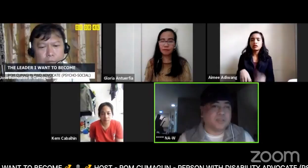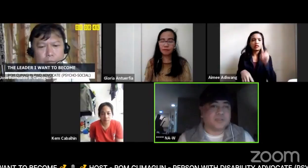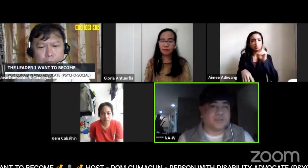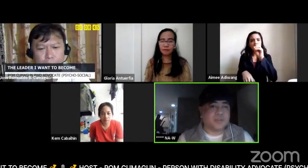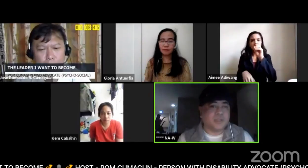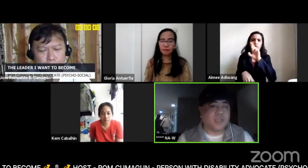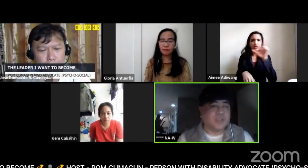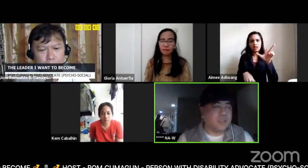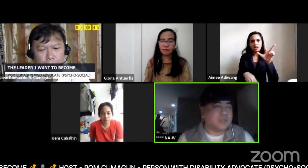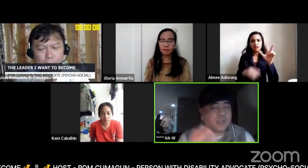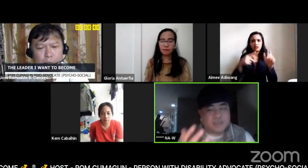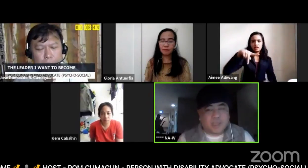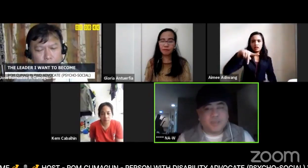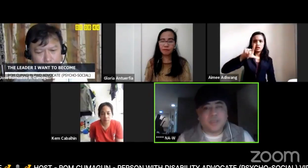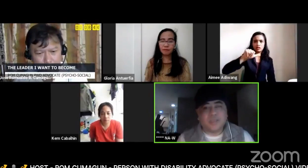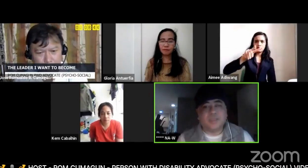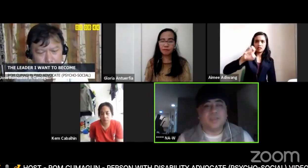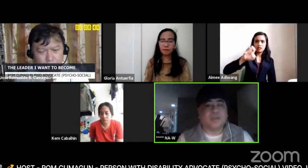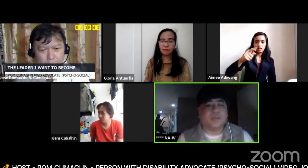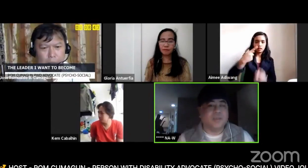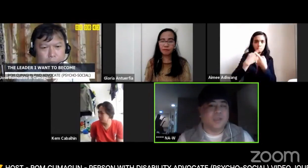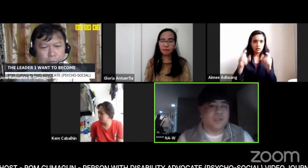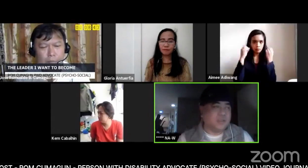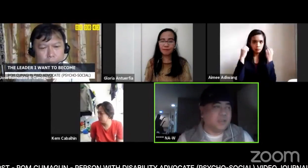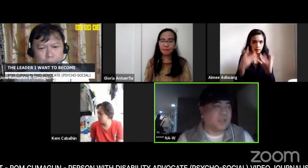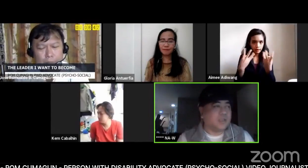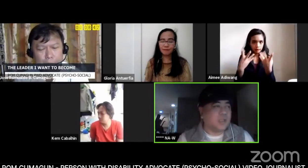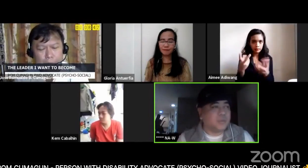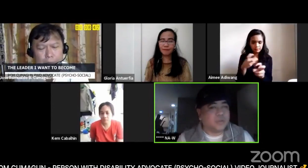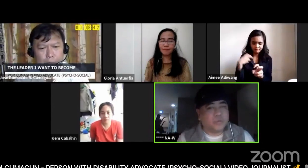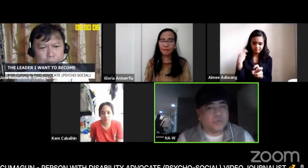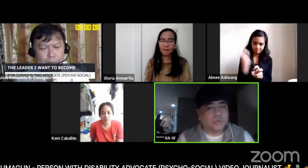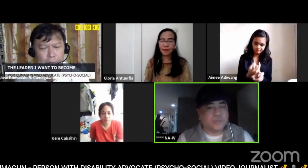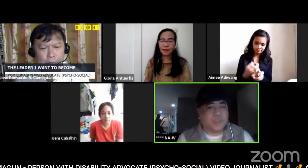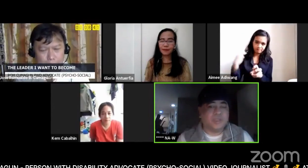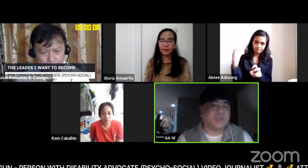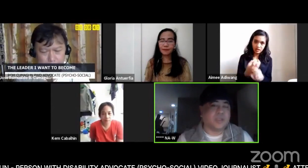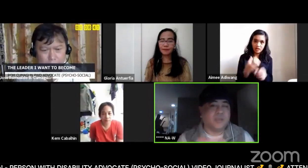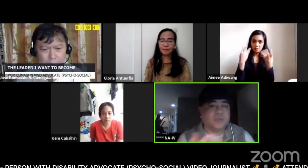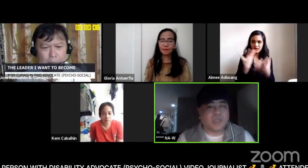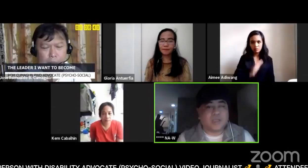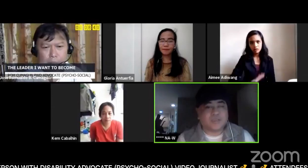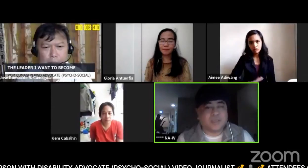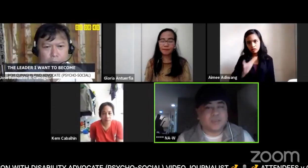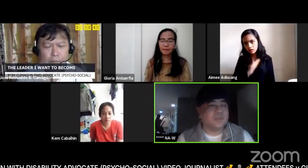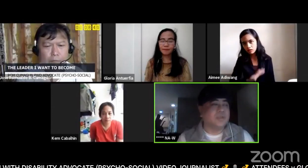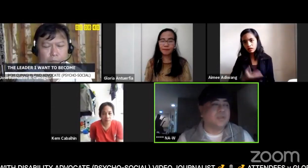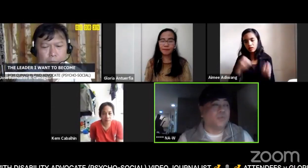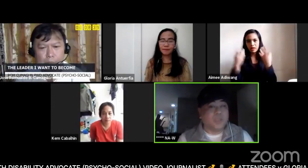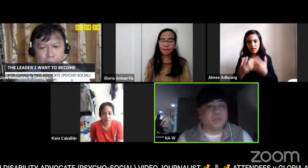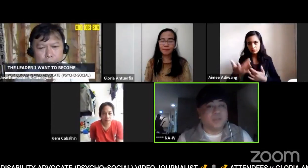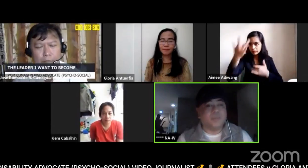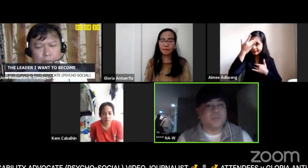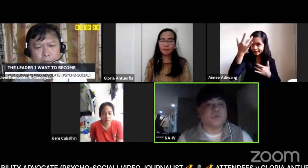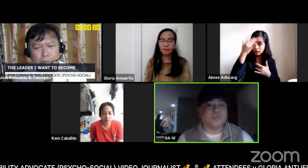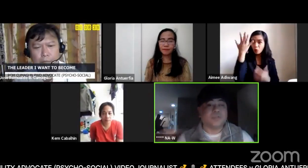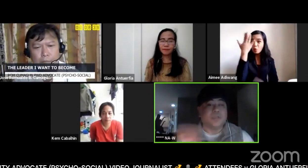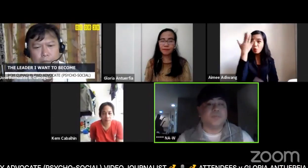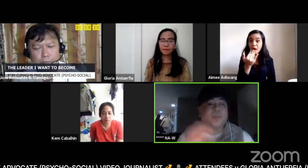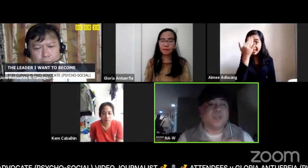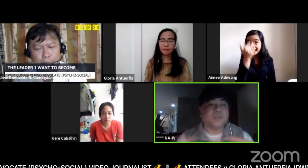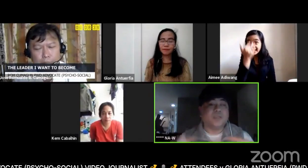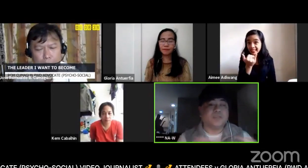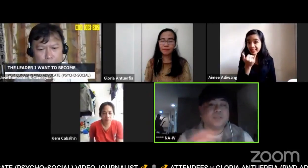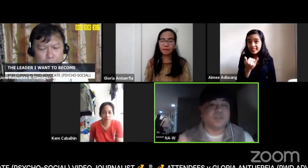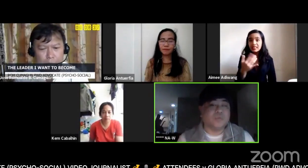more planets, and yet ang dami naghihirap, and yet ang dami nagugutom, and yet ang dami nagkakasakit. Why? Because